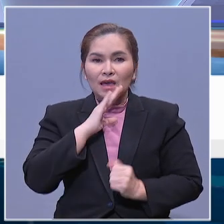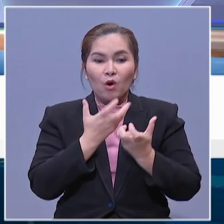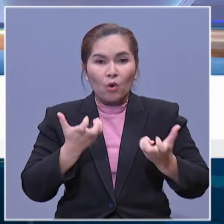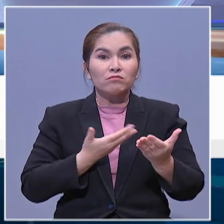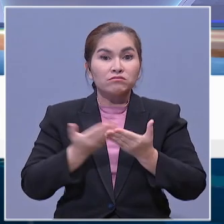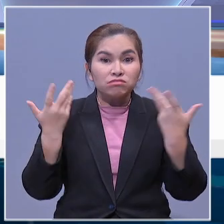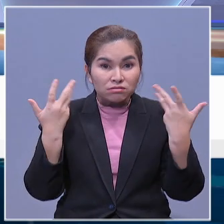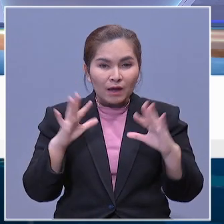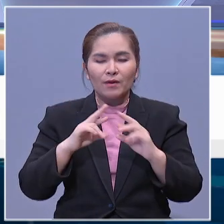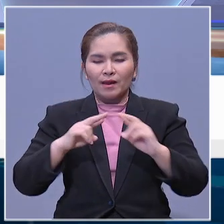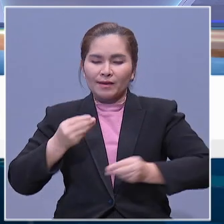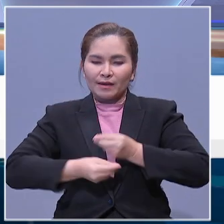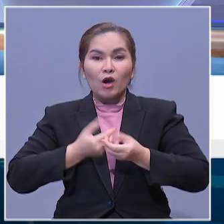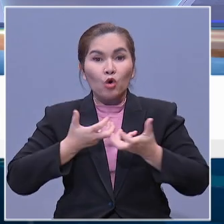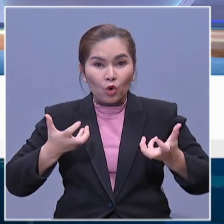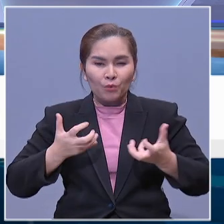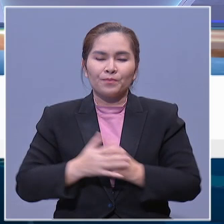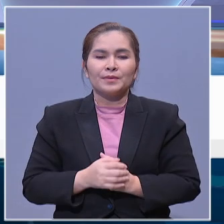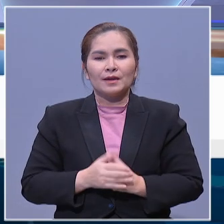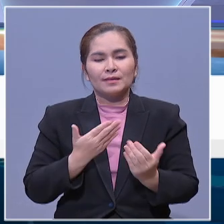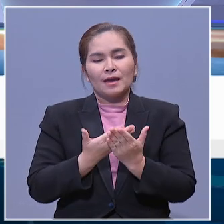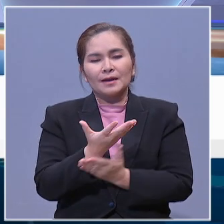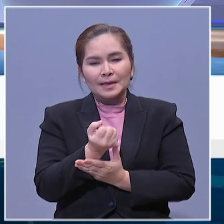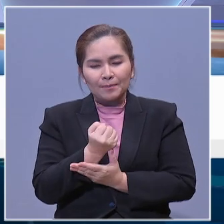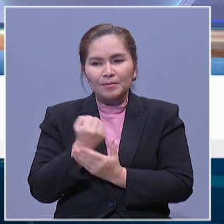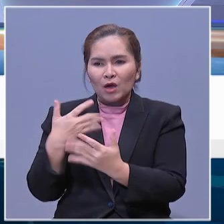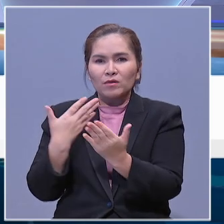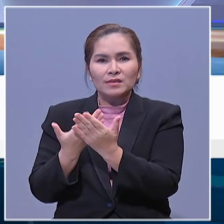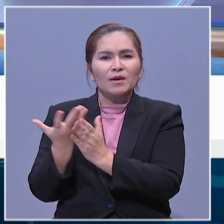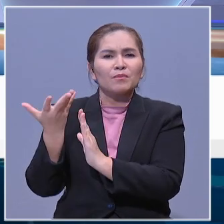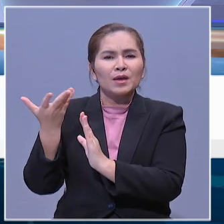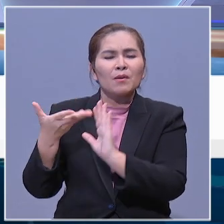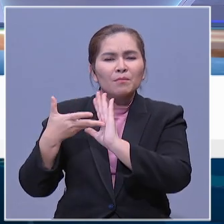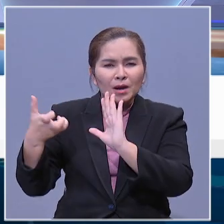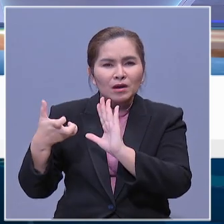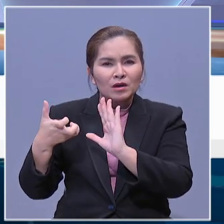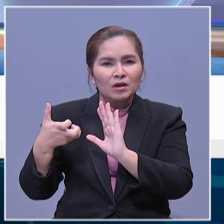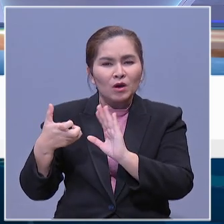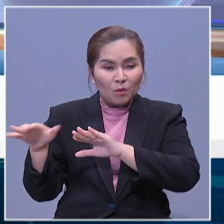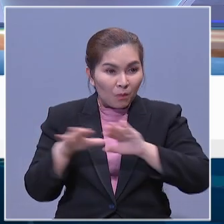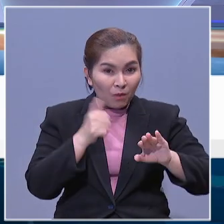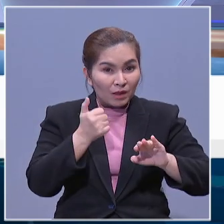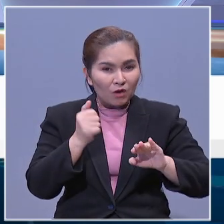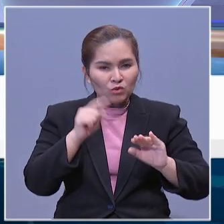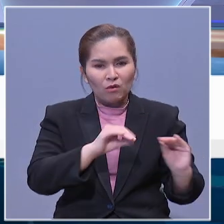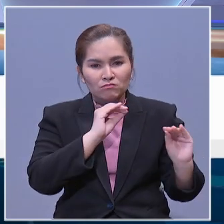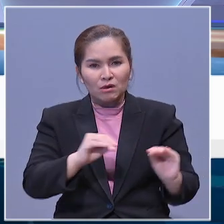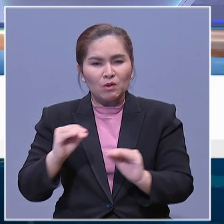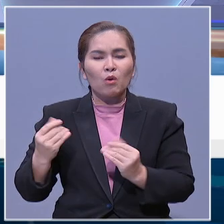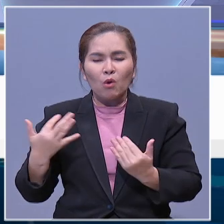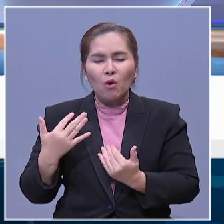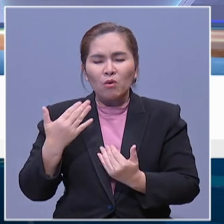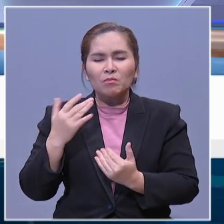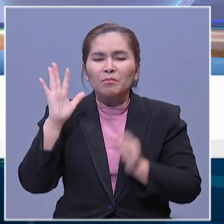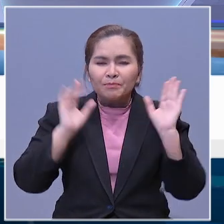แล้วแล้วร้านค้าที่รับเงินดิจิทัลมาแล้วจะนำเงินไปขึ้นน่ะจะขึ้นได้พร้อมๆกันเลยไหมหรือด้วยความเป็นงบผู